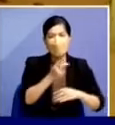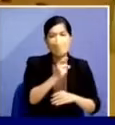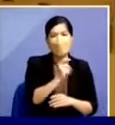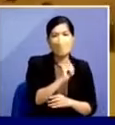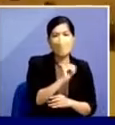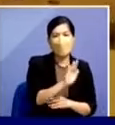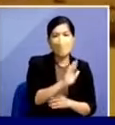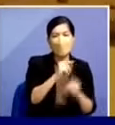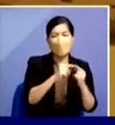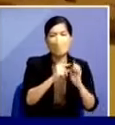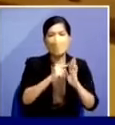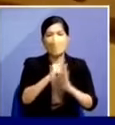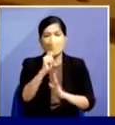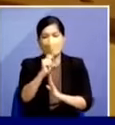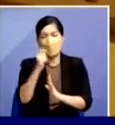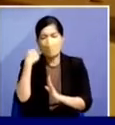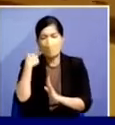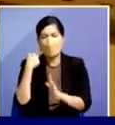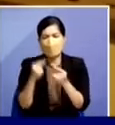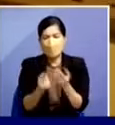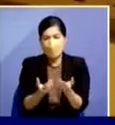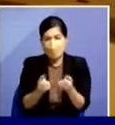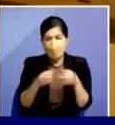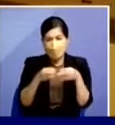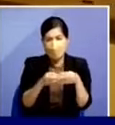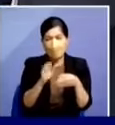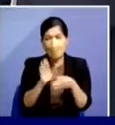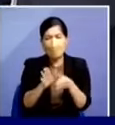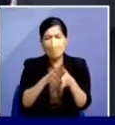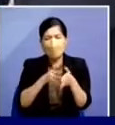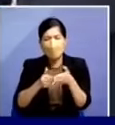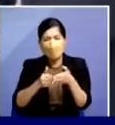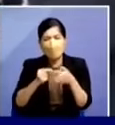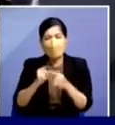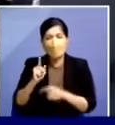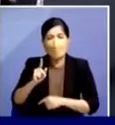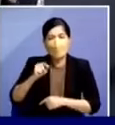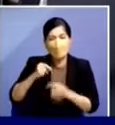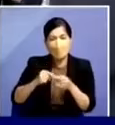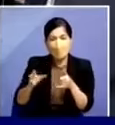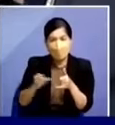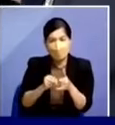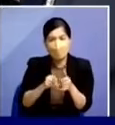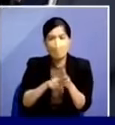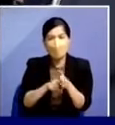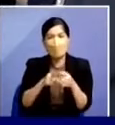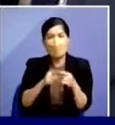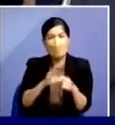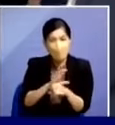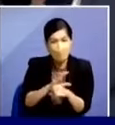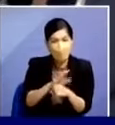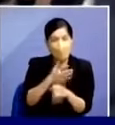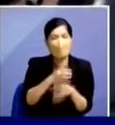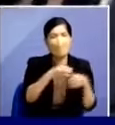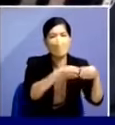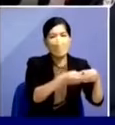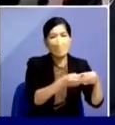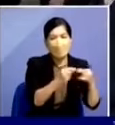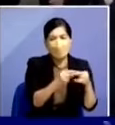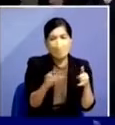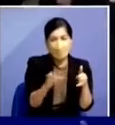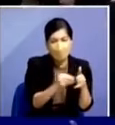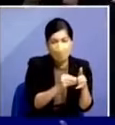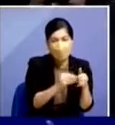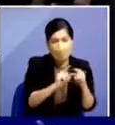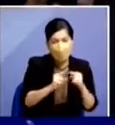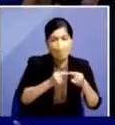เพื่อรองรับผู้ป่วยที่ติดเชื้อไม่มีอาการกลุ่มสีเขียวและผู้ที่มีความเสี่ยงสูงที่เดินทางมาจากต่างจังหวัดและอยู่ระหว่างรอผล